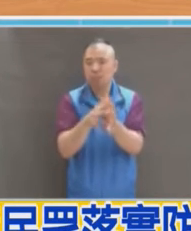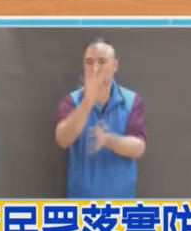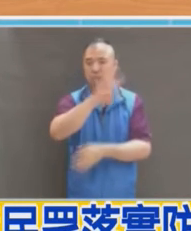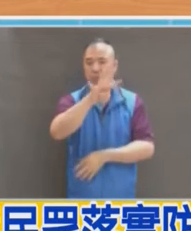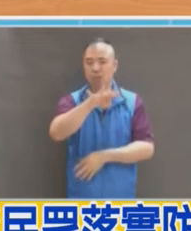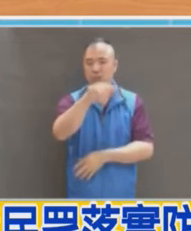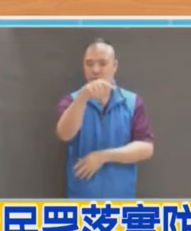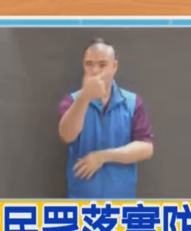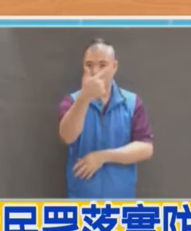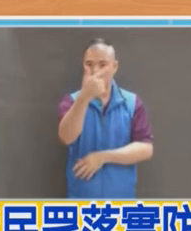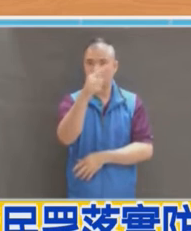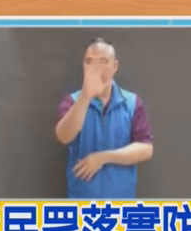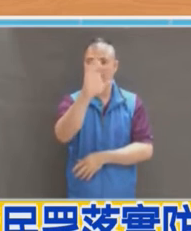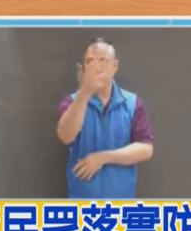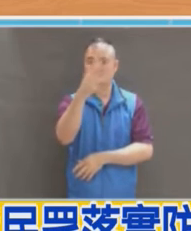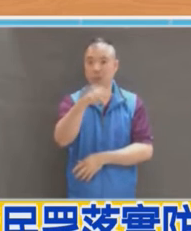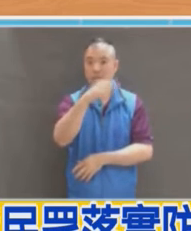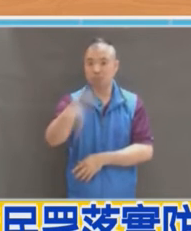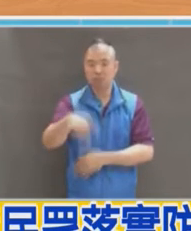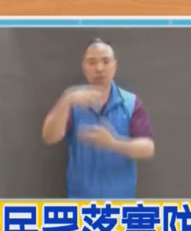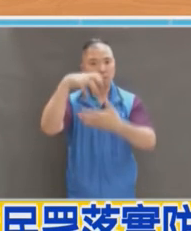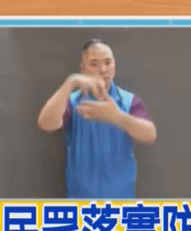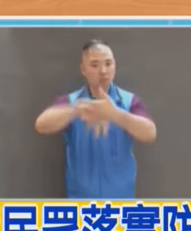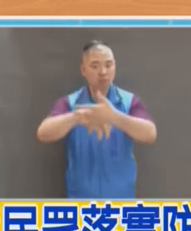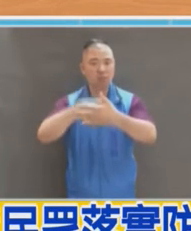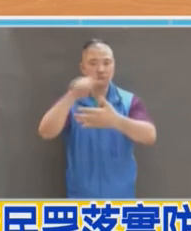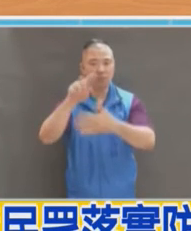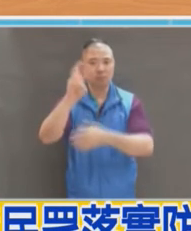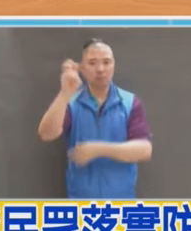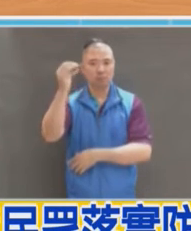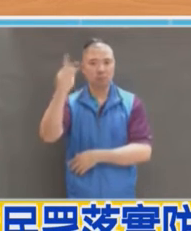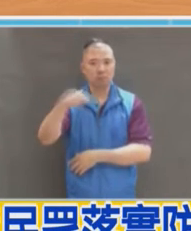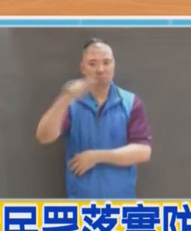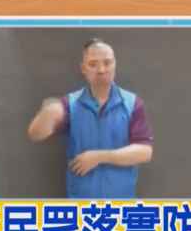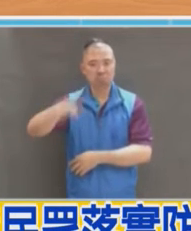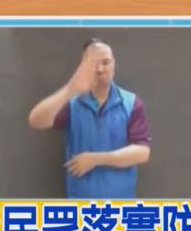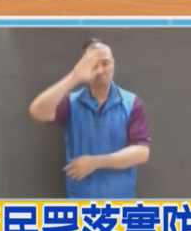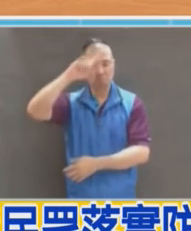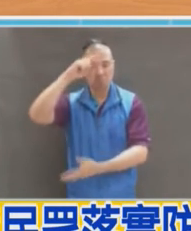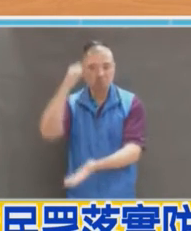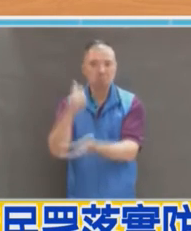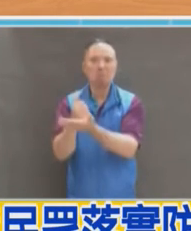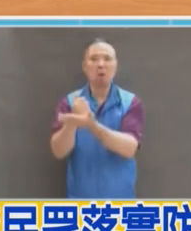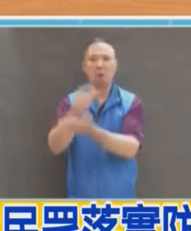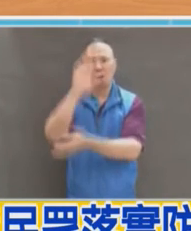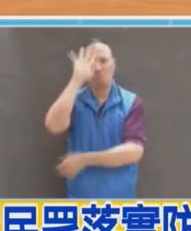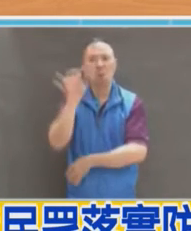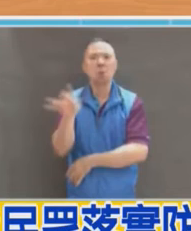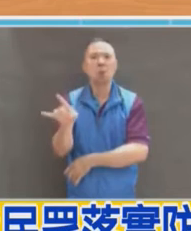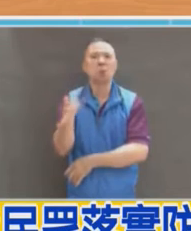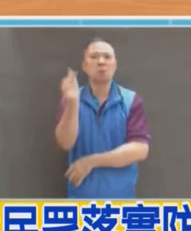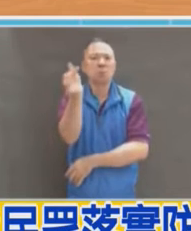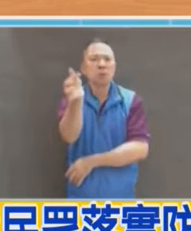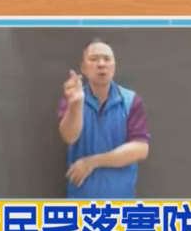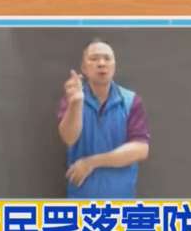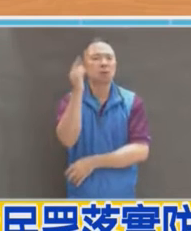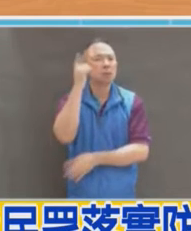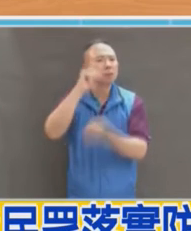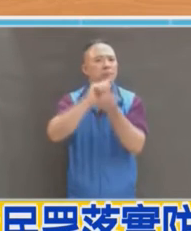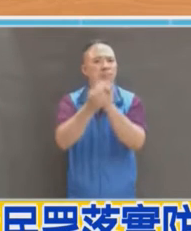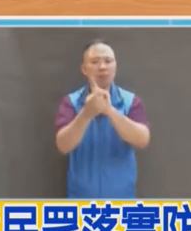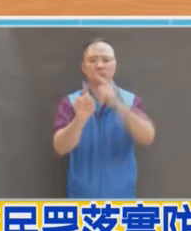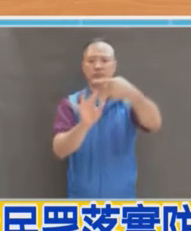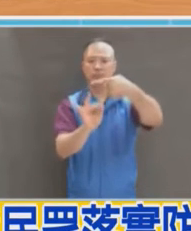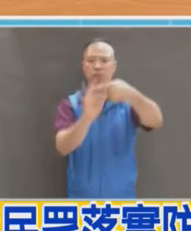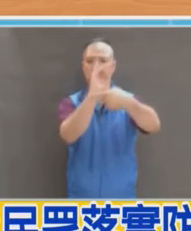传播链，以及市长说的我们要精准疫调，用减灾用围堵的方式，让